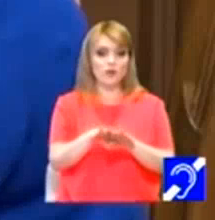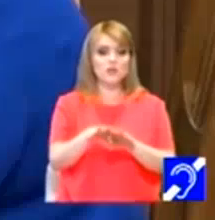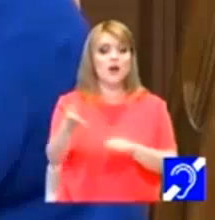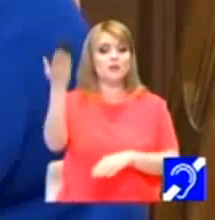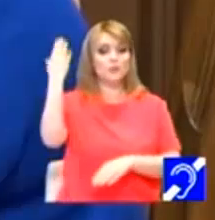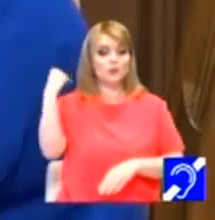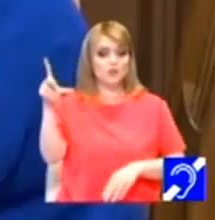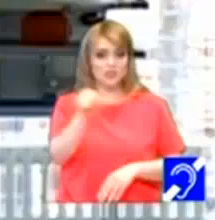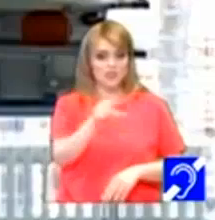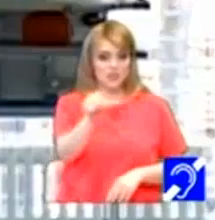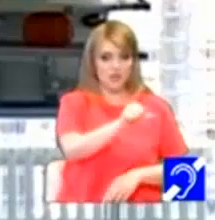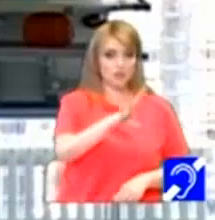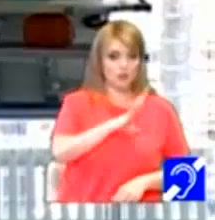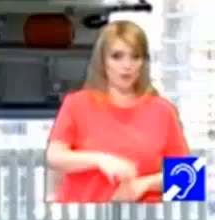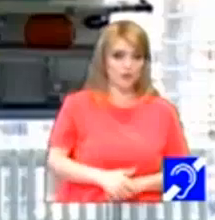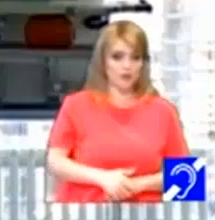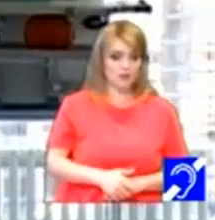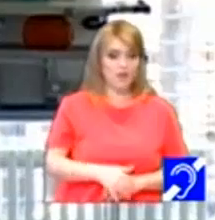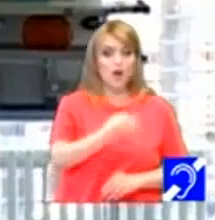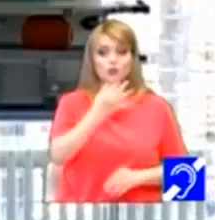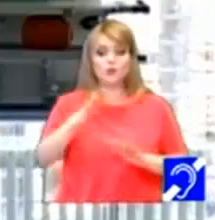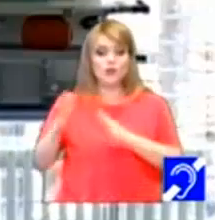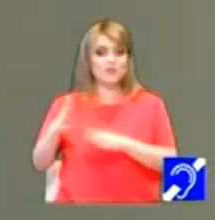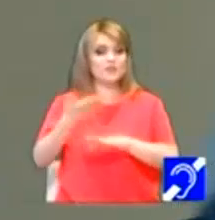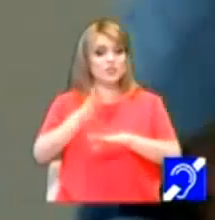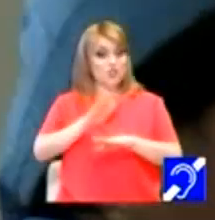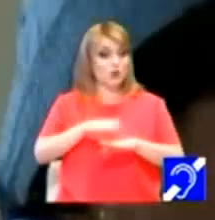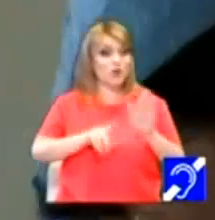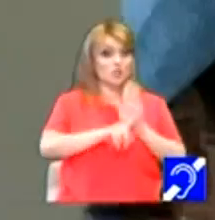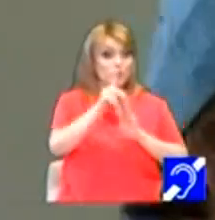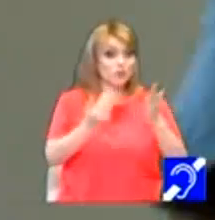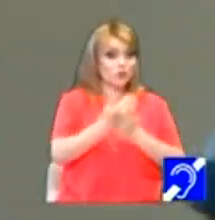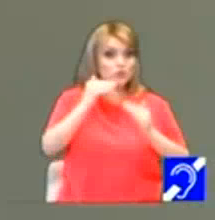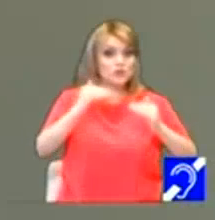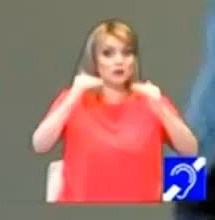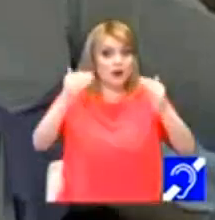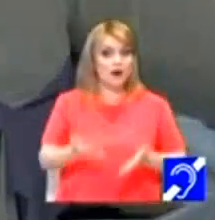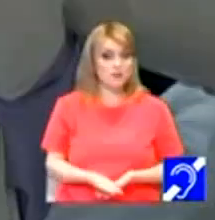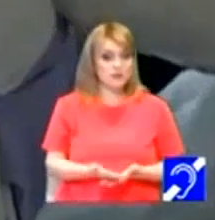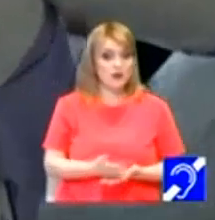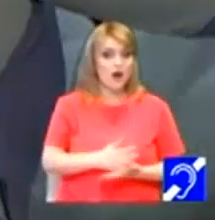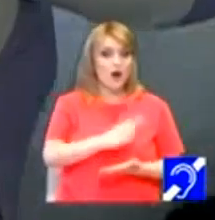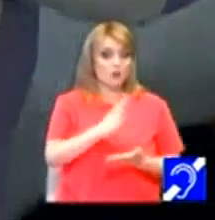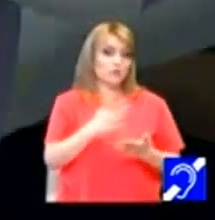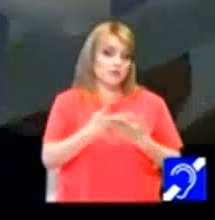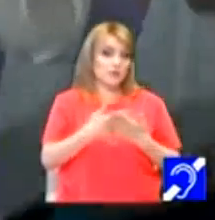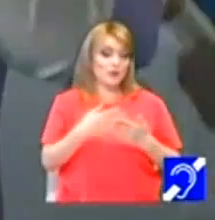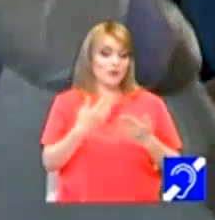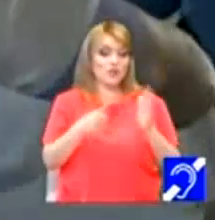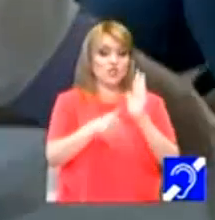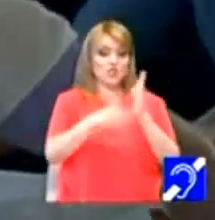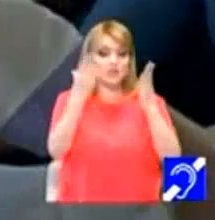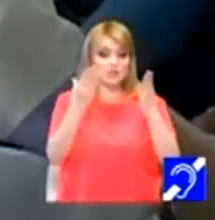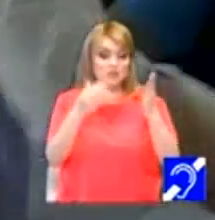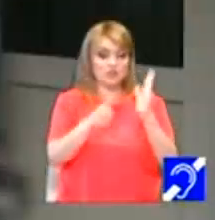săptămânile precedente. Pe de altă parte, numărul cazurilor grave a început din nou să crească și sunt în medie 6 pe zi. Directorul